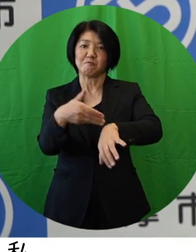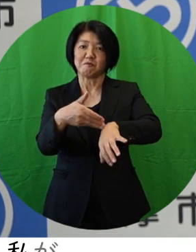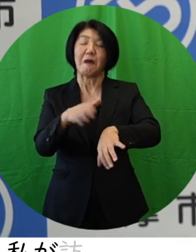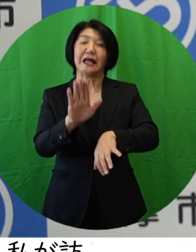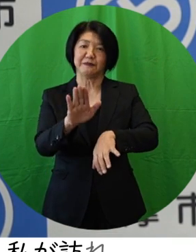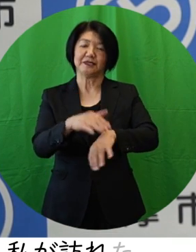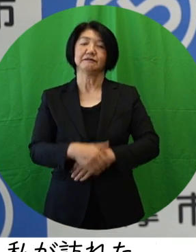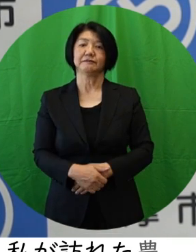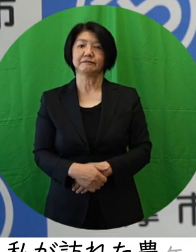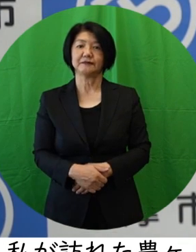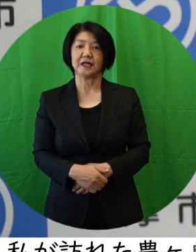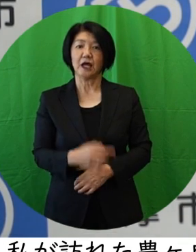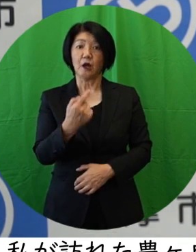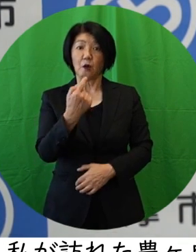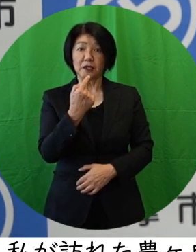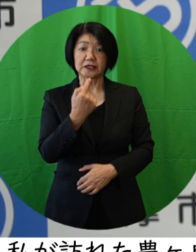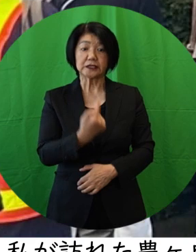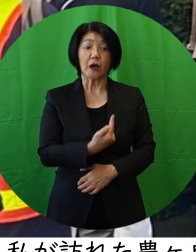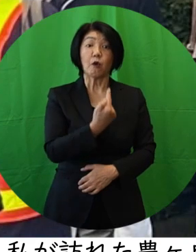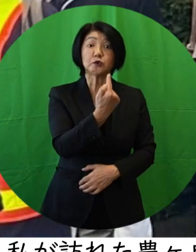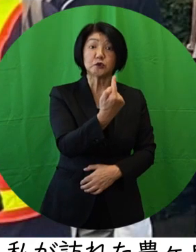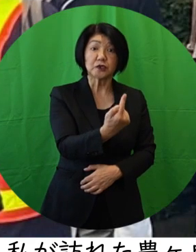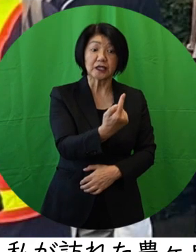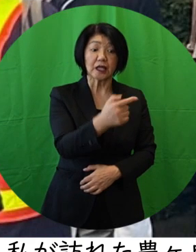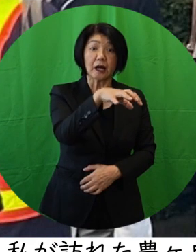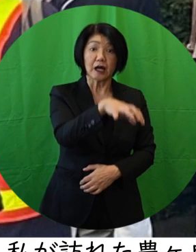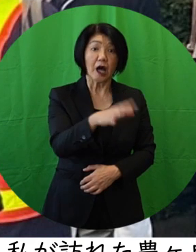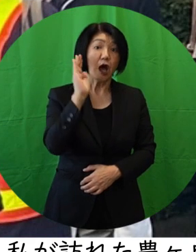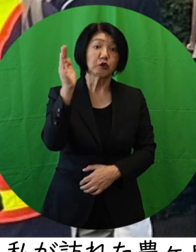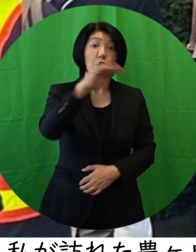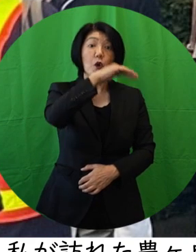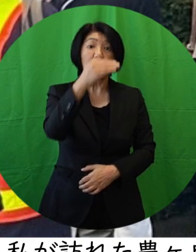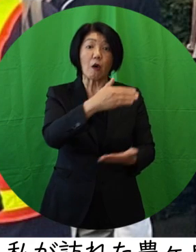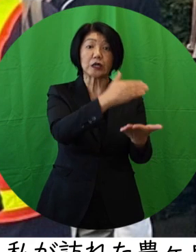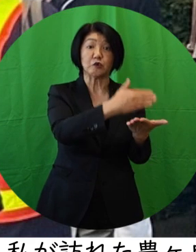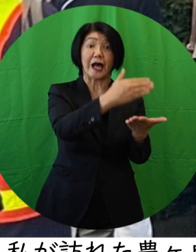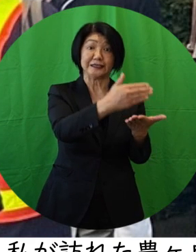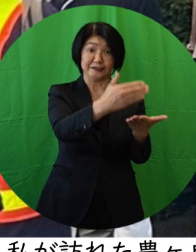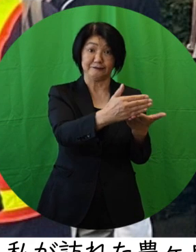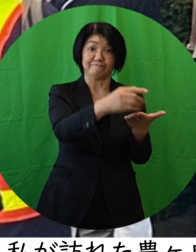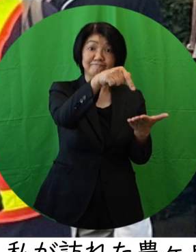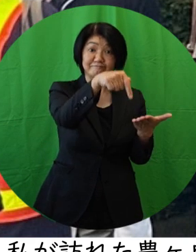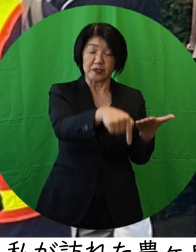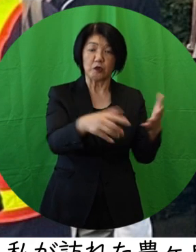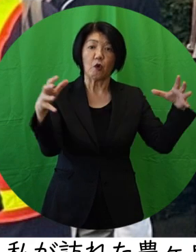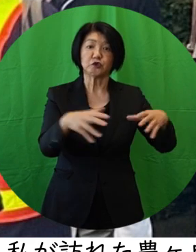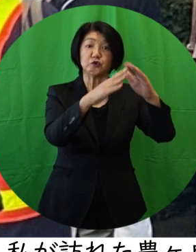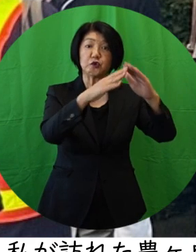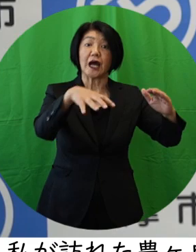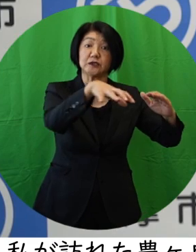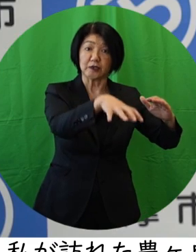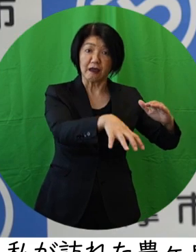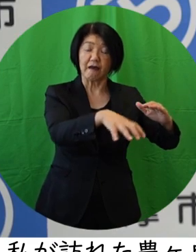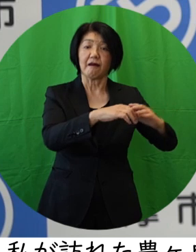た私が訪れ豊丘の団地ヒルサイドの集会所で